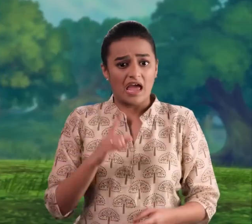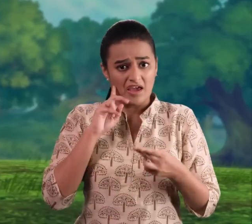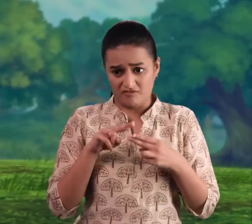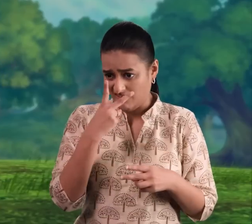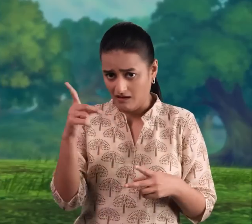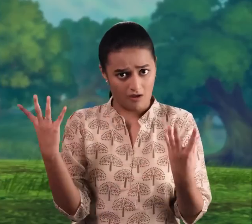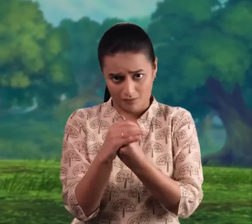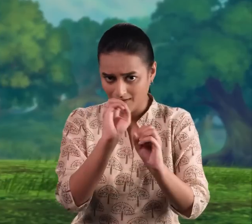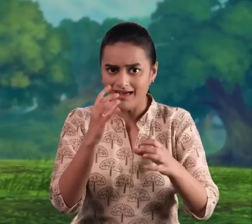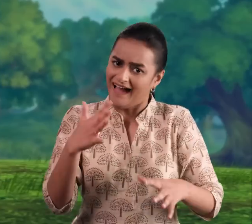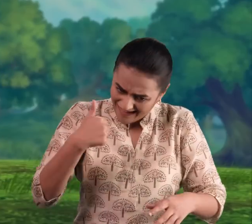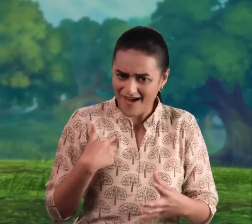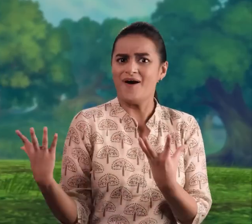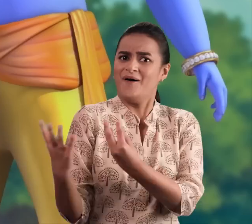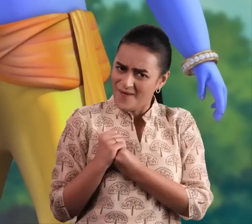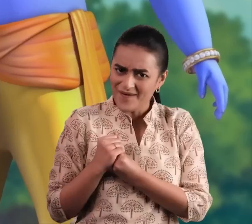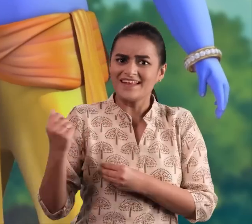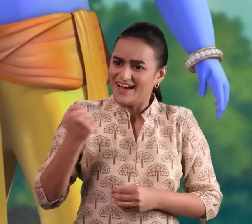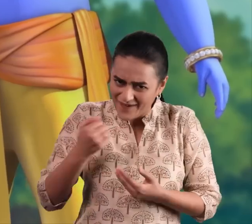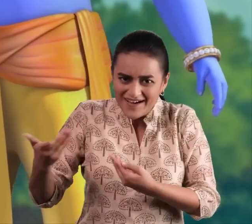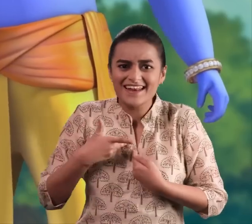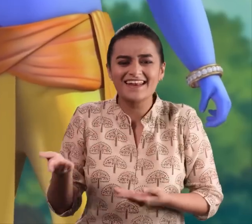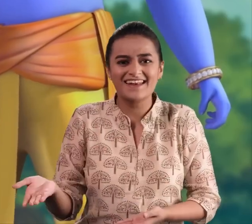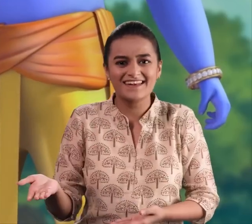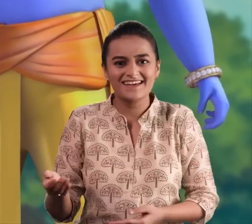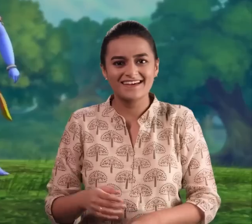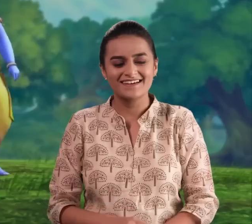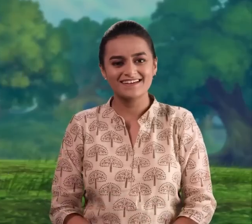यदि कोई इसके साथ नहीं था, तो मैं इसे अपना बनाऊंगा।